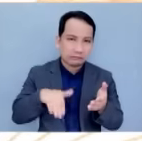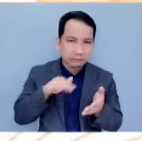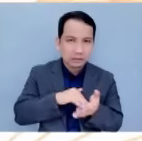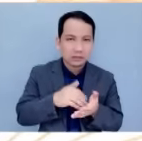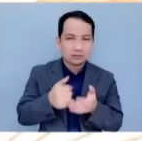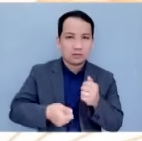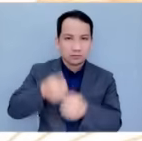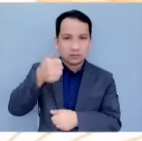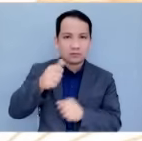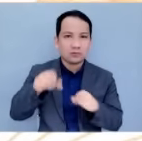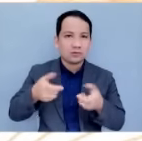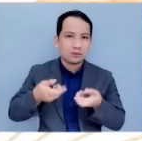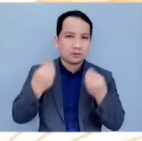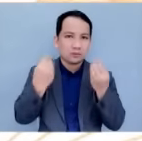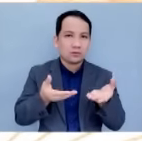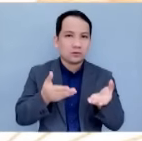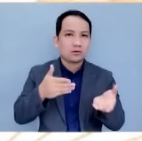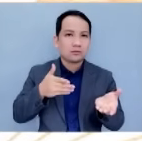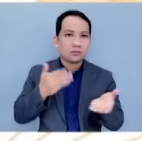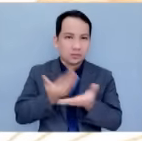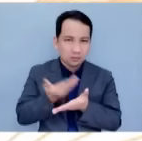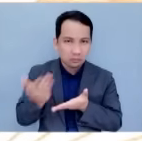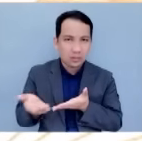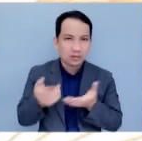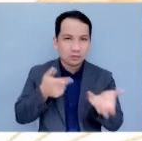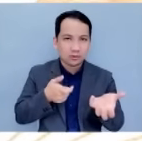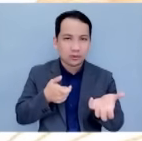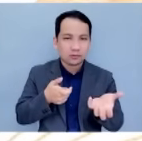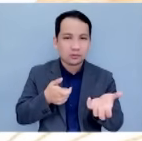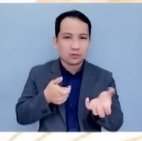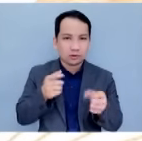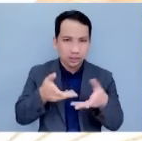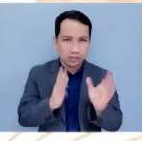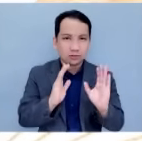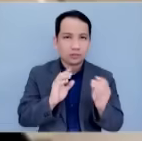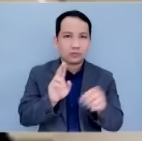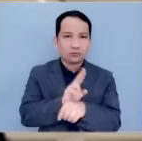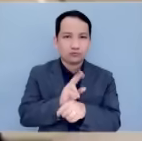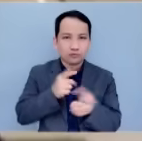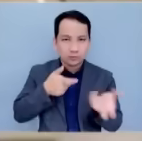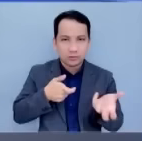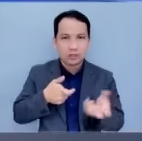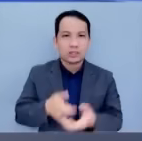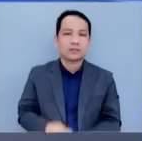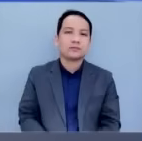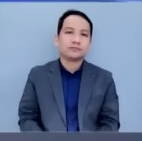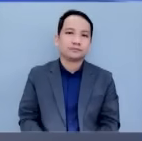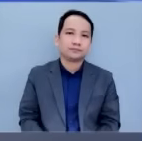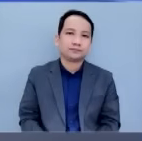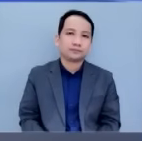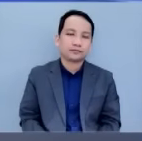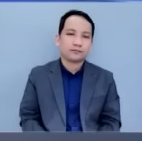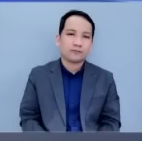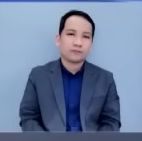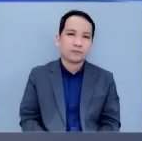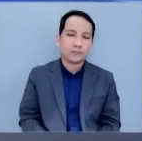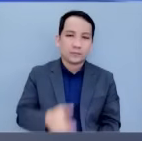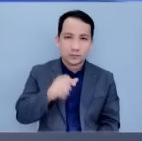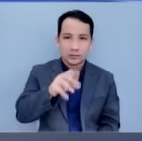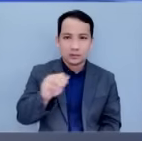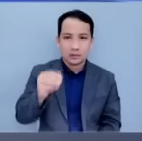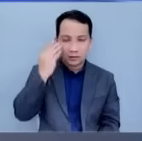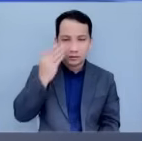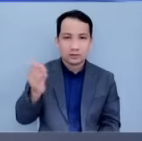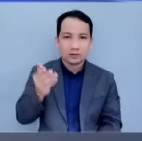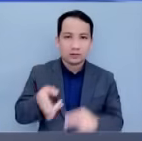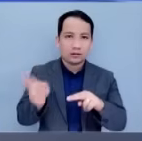then they can own a firearm. If not, we just refund them. Kahit magsesemana Santa, umaray pa